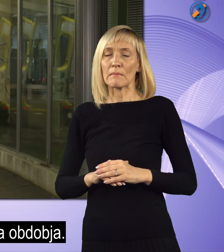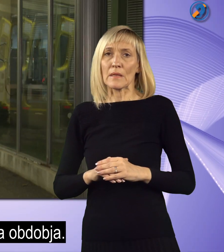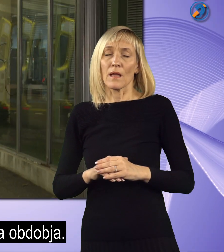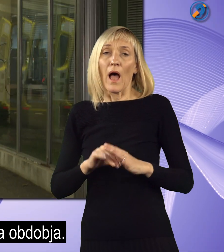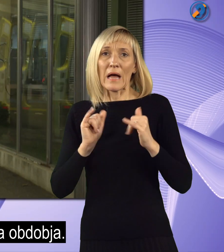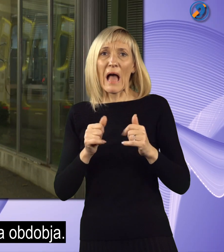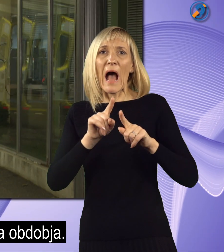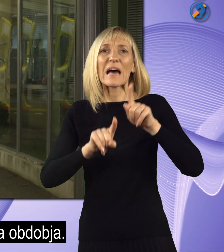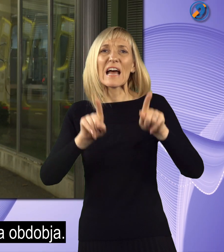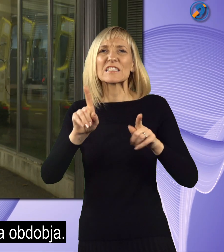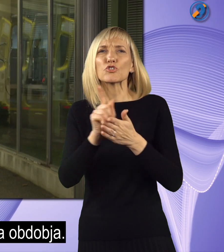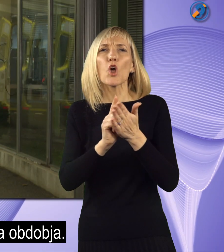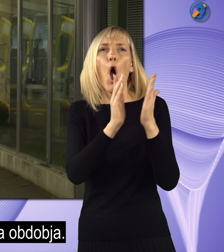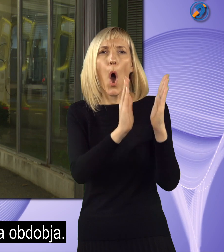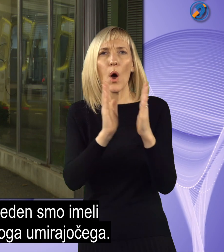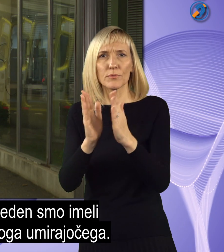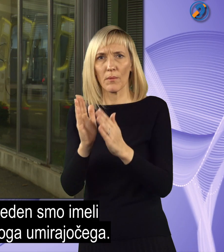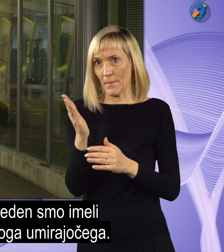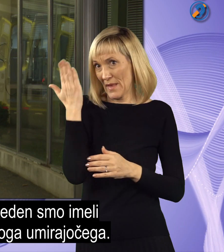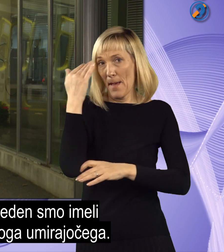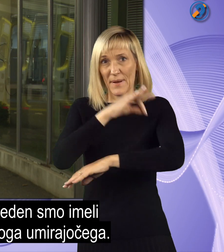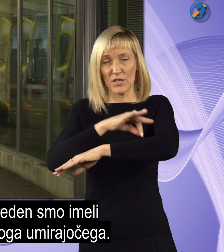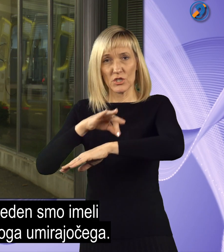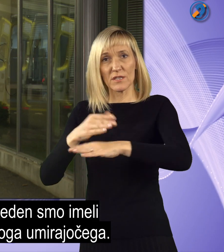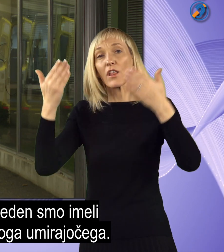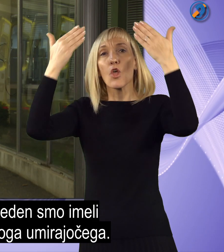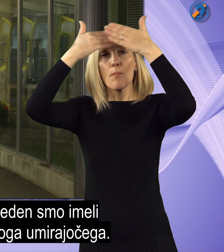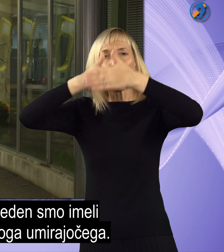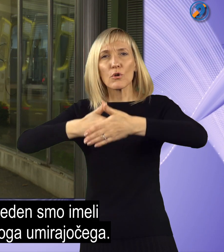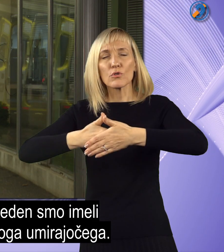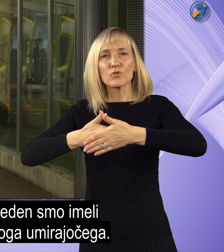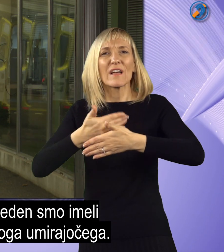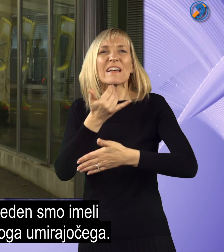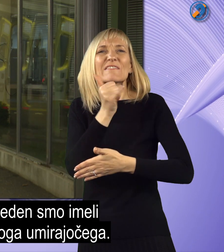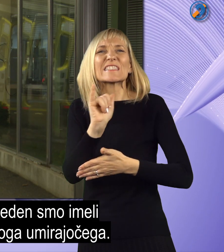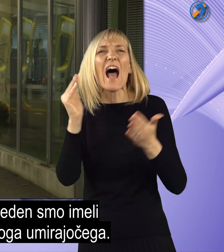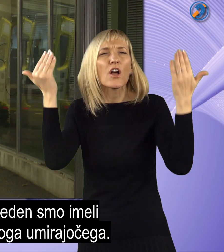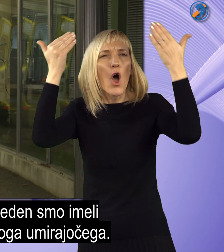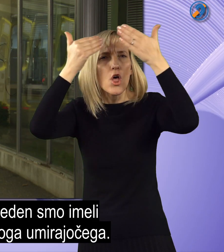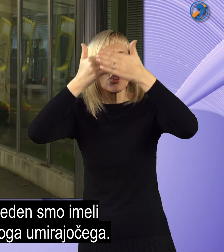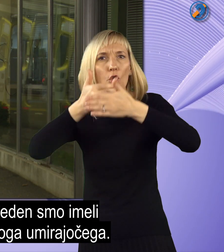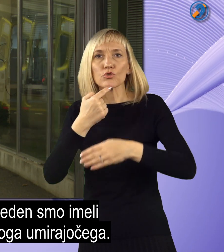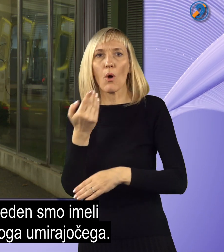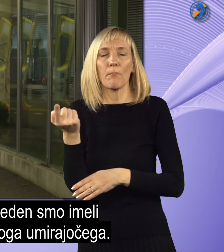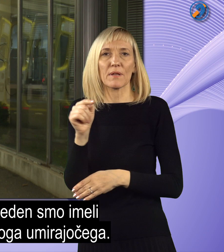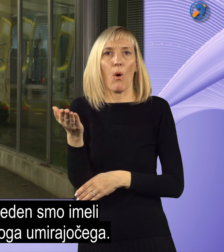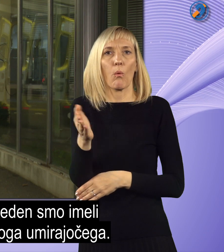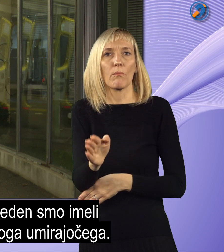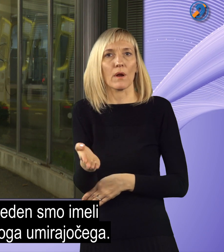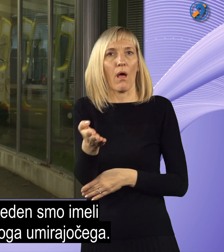So različna obdobja. Ravno prejšnji teden v nočnih smo vsako nočno imeli pač